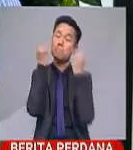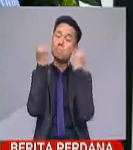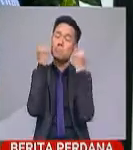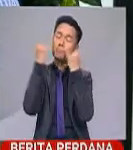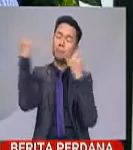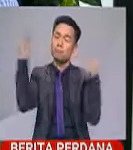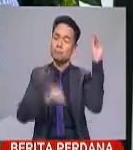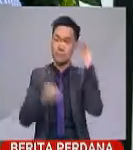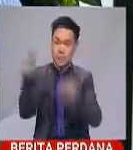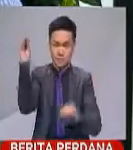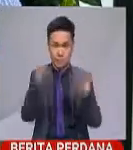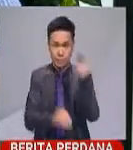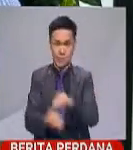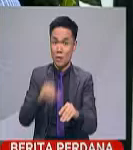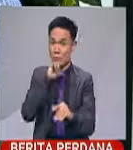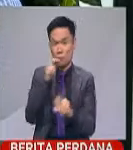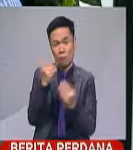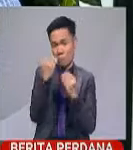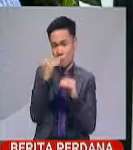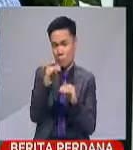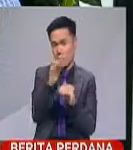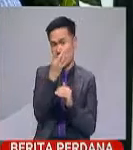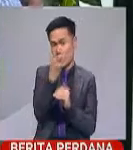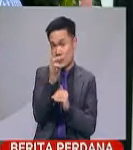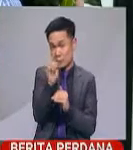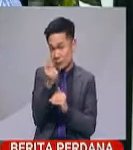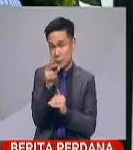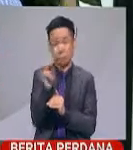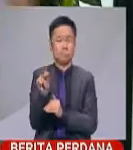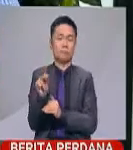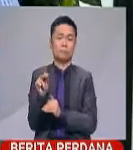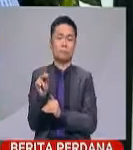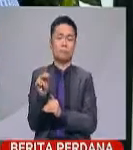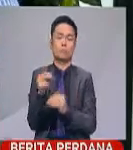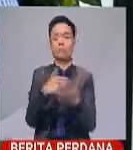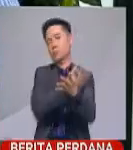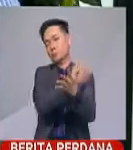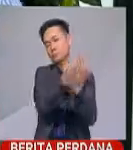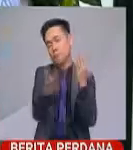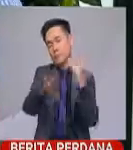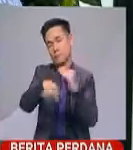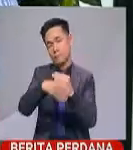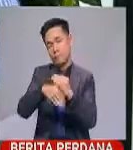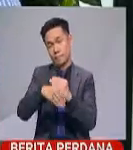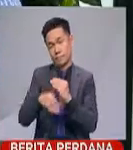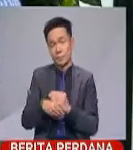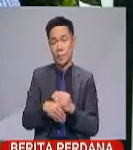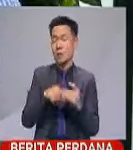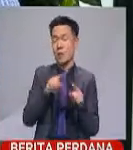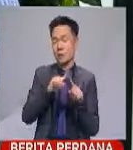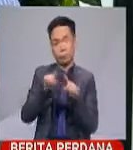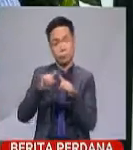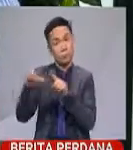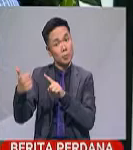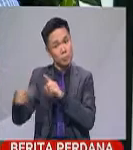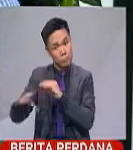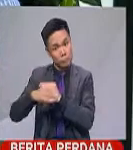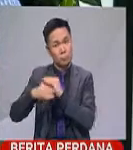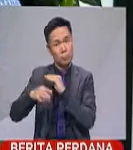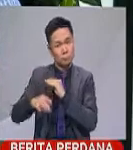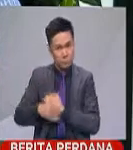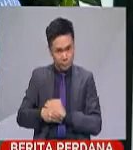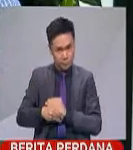terhad hanya sebagai 17 ni lah. Kita boleh membawa pihak lain masuk, bawa stakeholder yang lain, jadi kita boleh